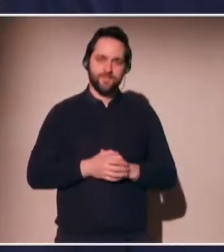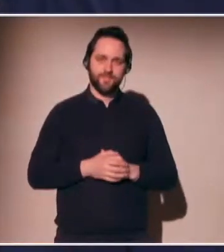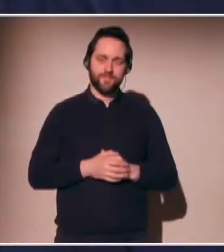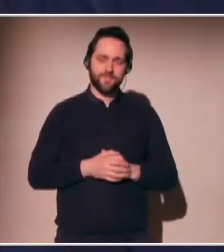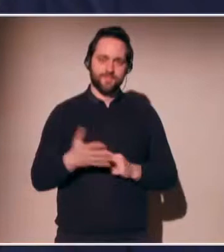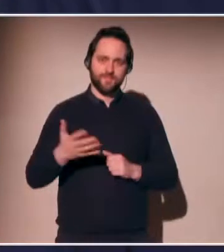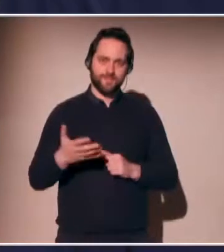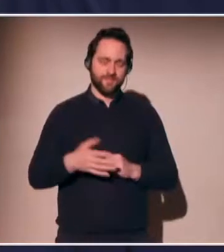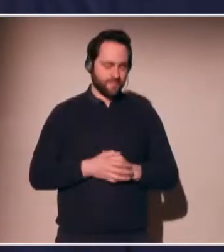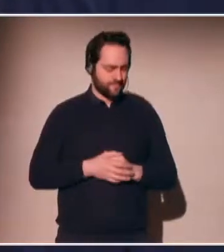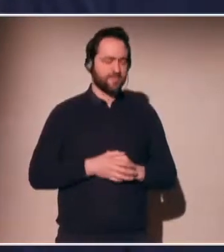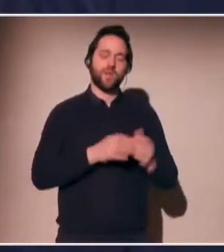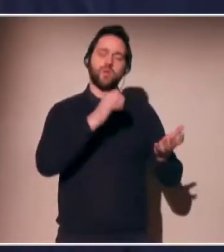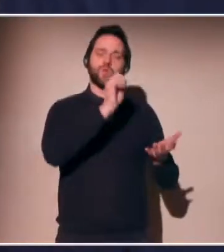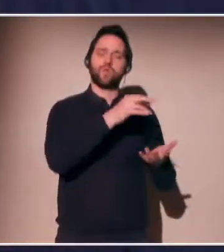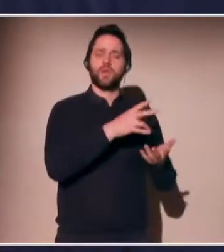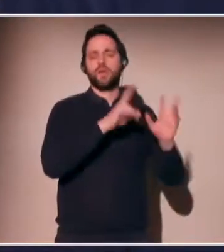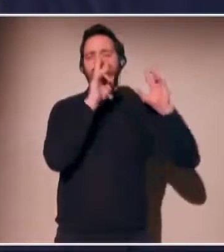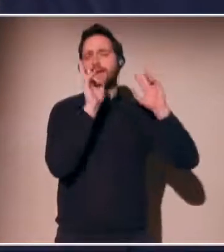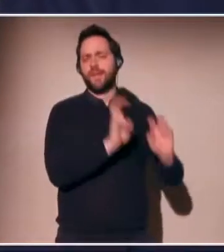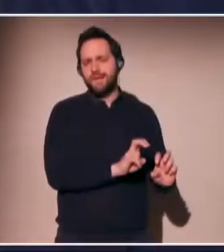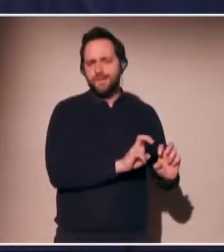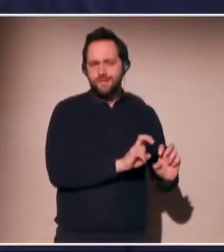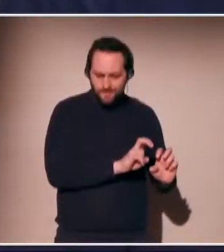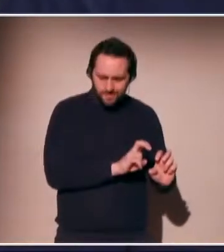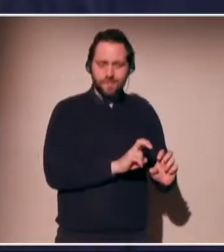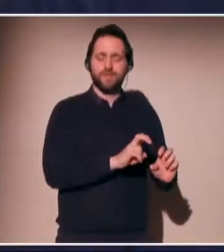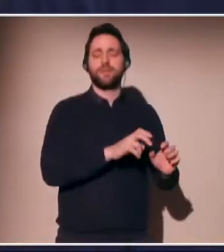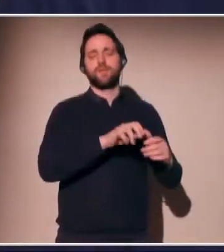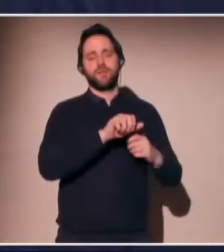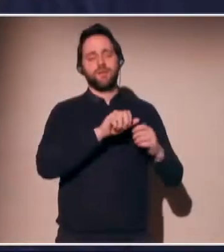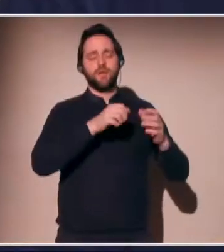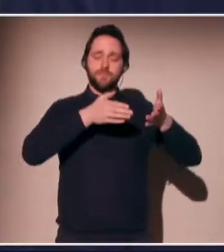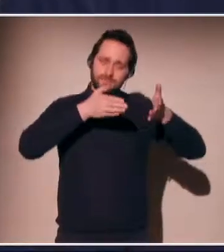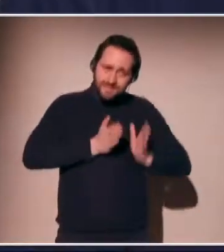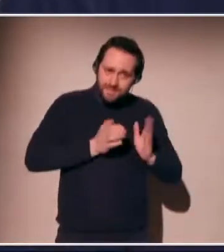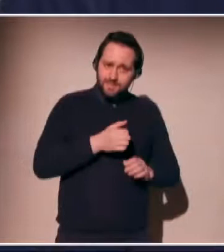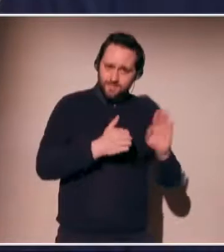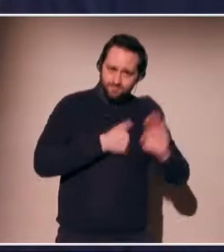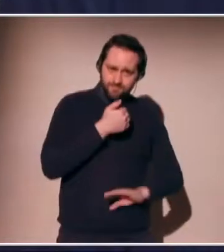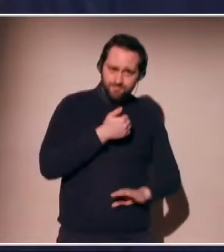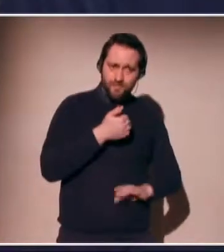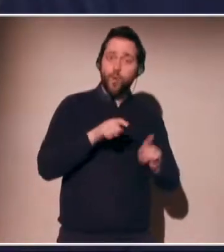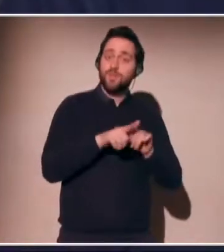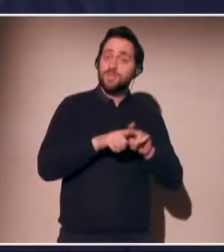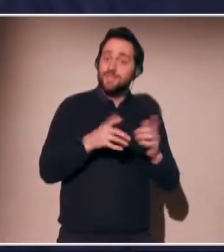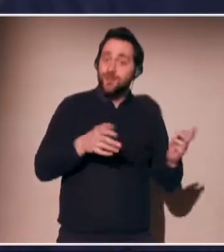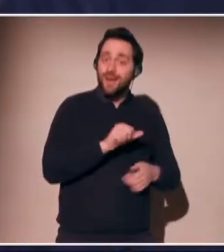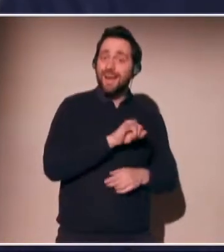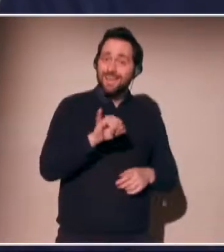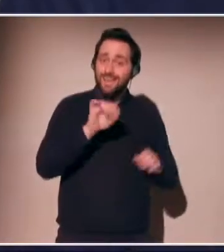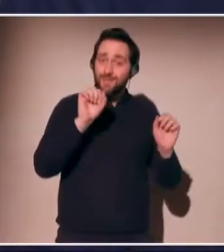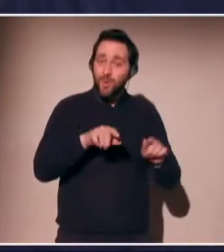données et la prise de décision, l'intelligence artificielle peut également être utilisée d'une